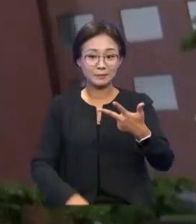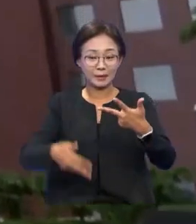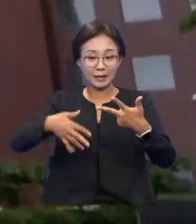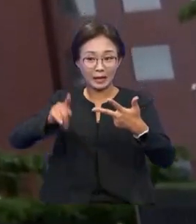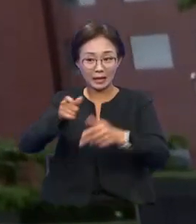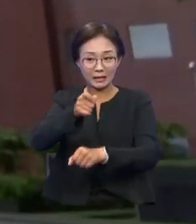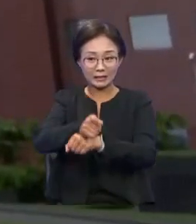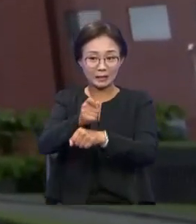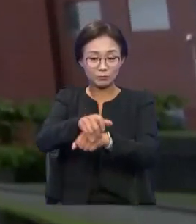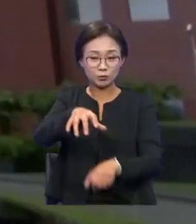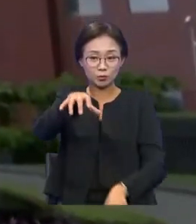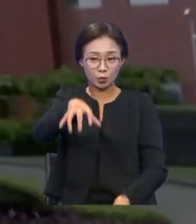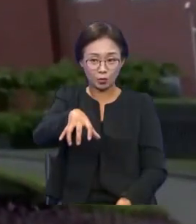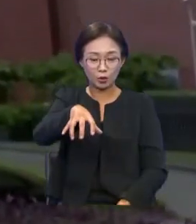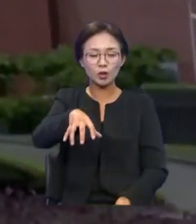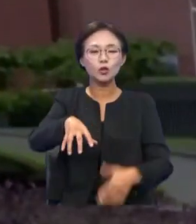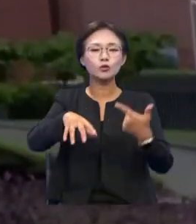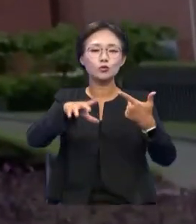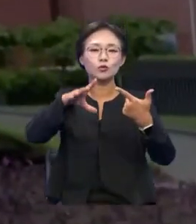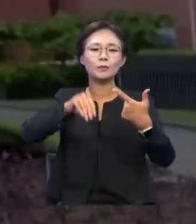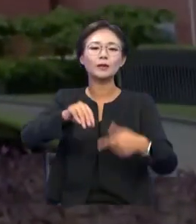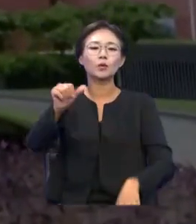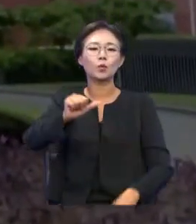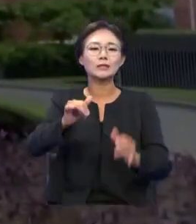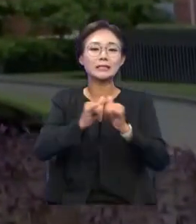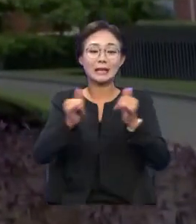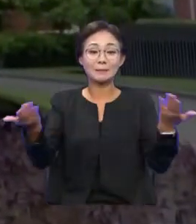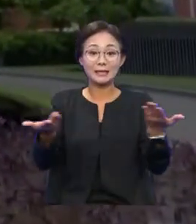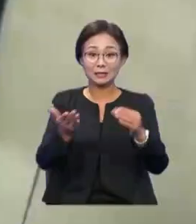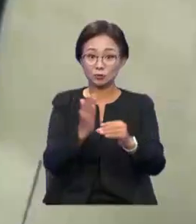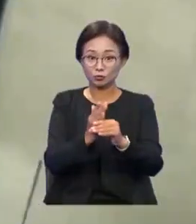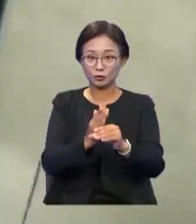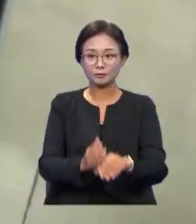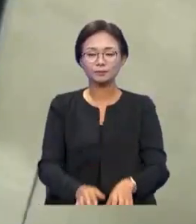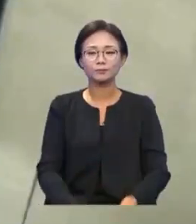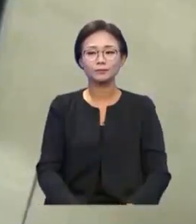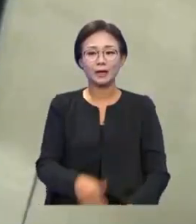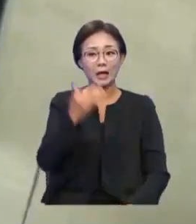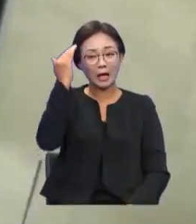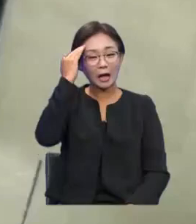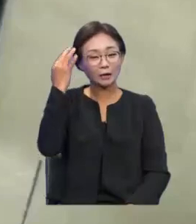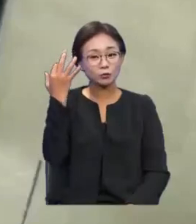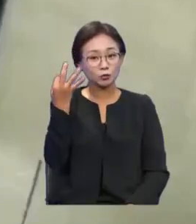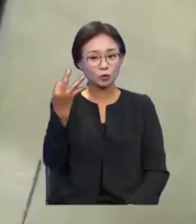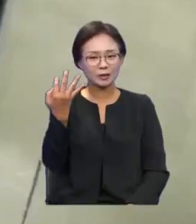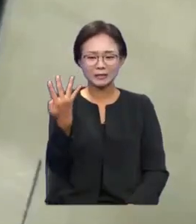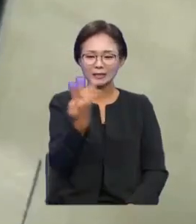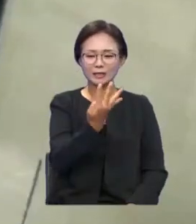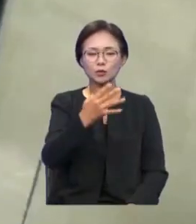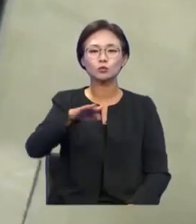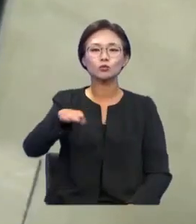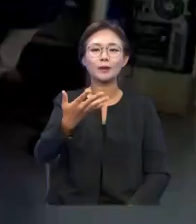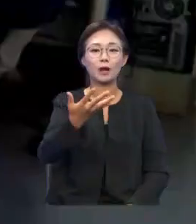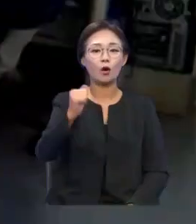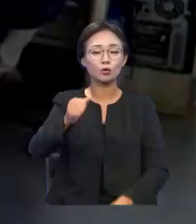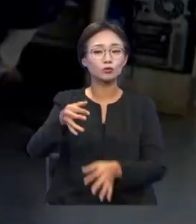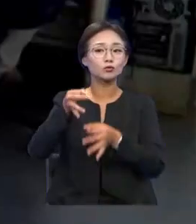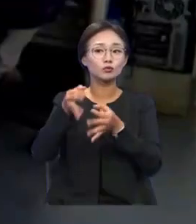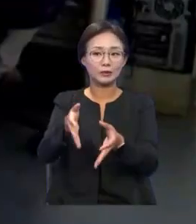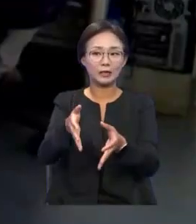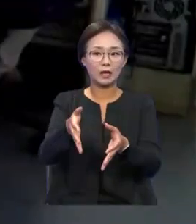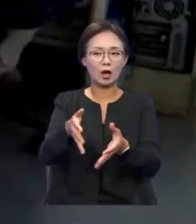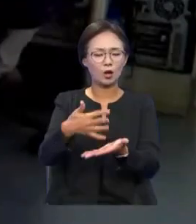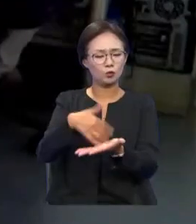넘는 사무공간, 무려 6만 5천여 명을 수용 가능하다고요. 우리 돈 4,900억 원이 넘는 예산이 투입됐다니